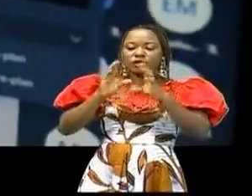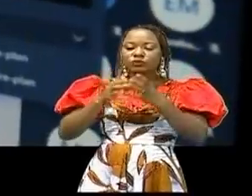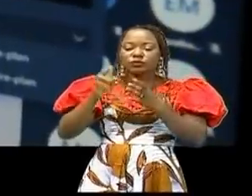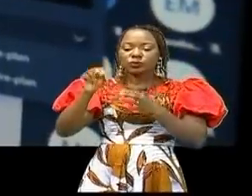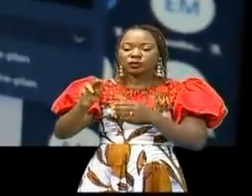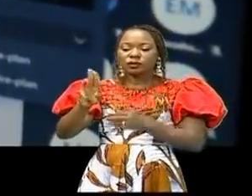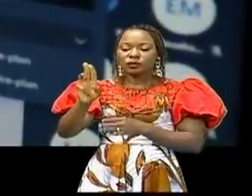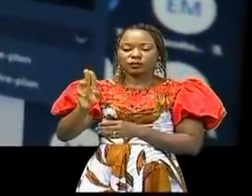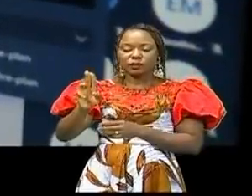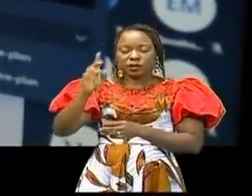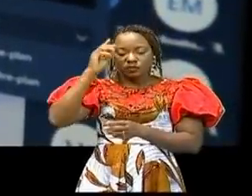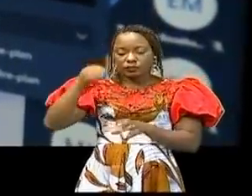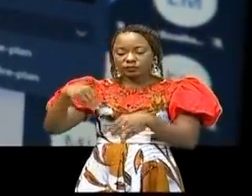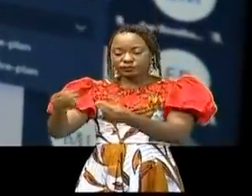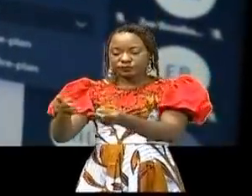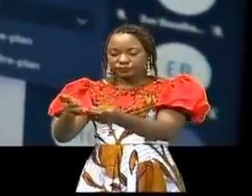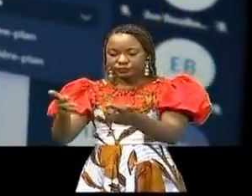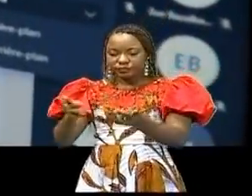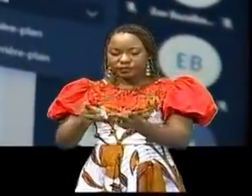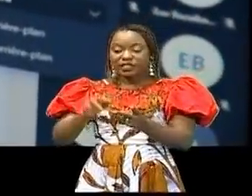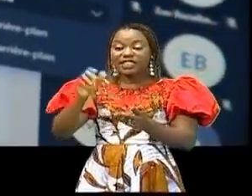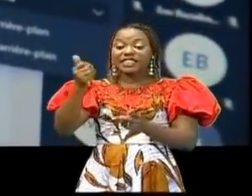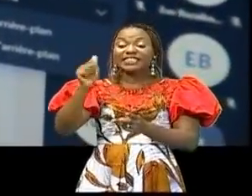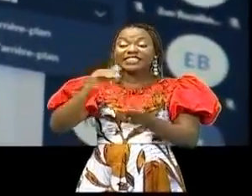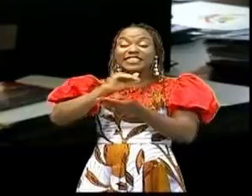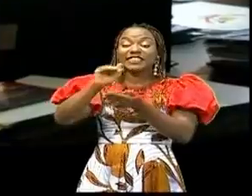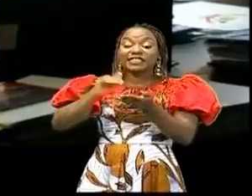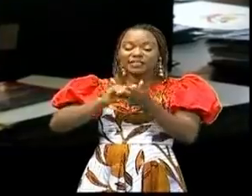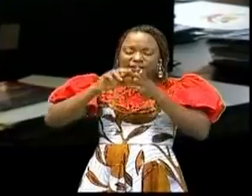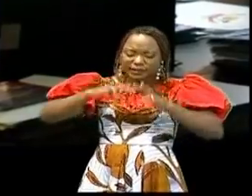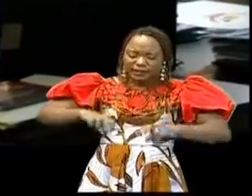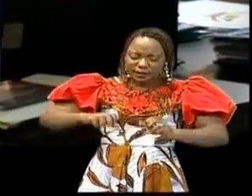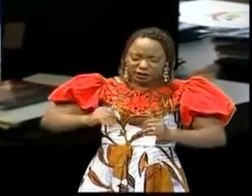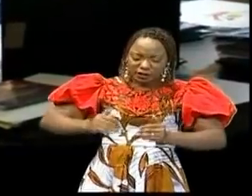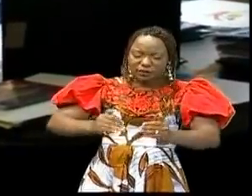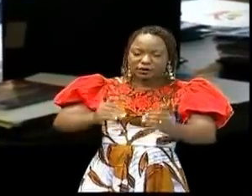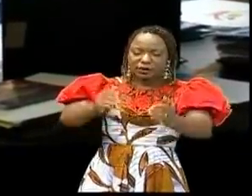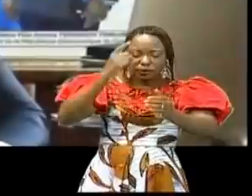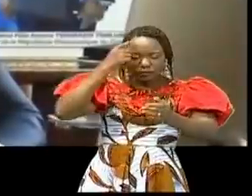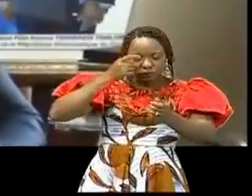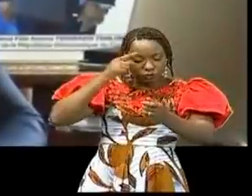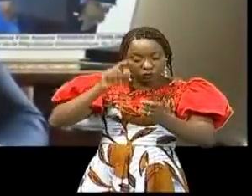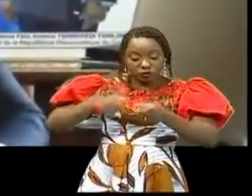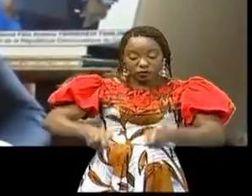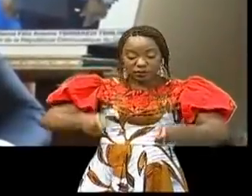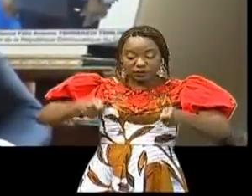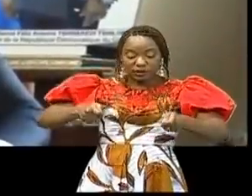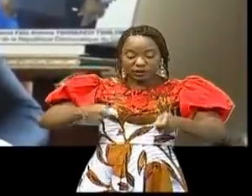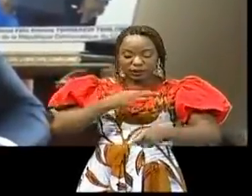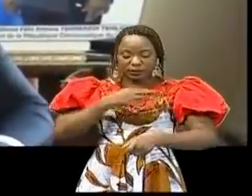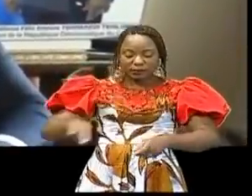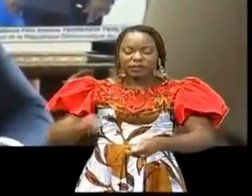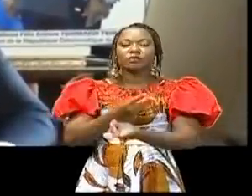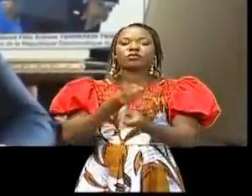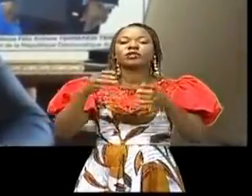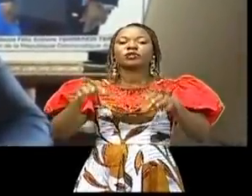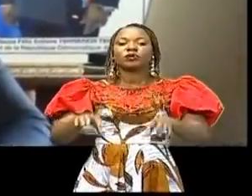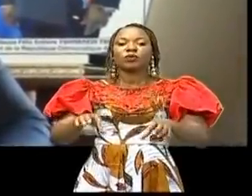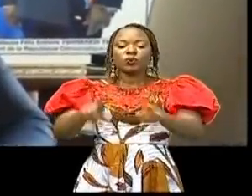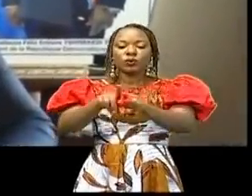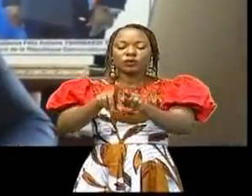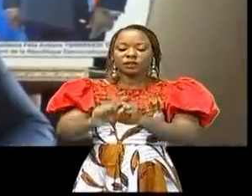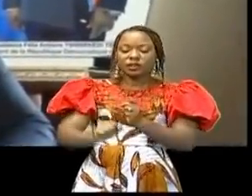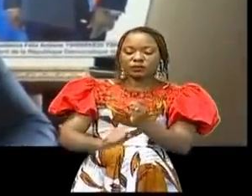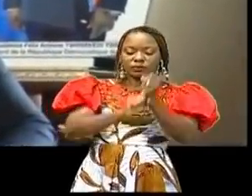CEA, pour mettre en place les 10 centres de recherche avancés sur le batterie en République démocratique du Congo. Ils seront